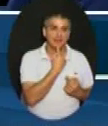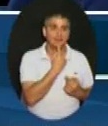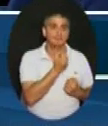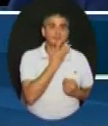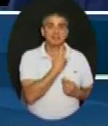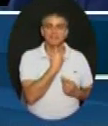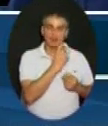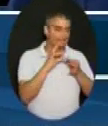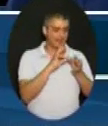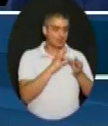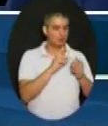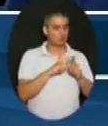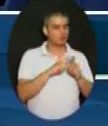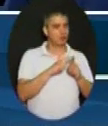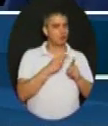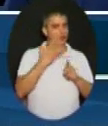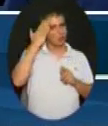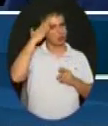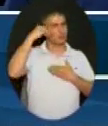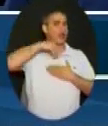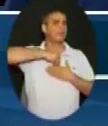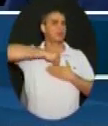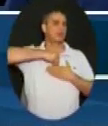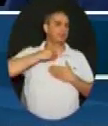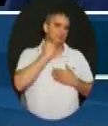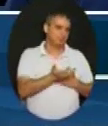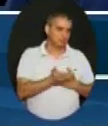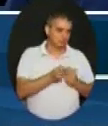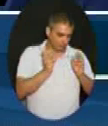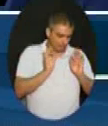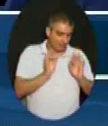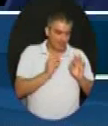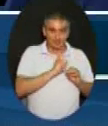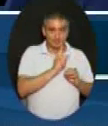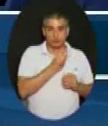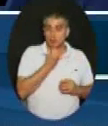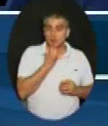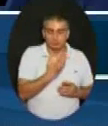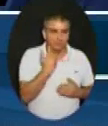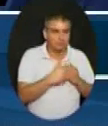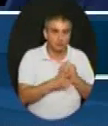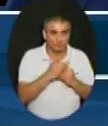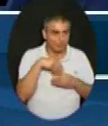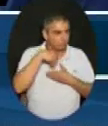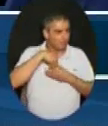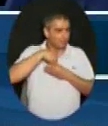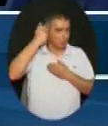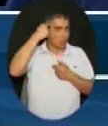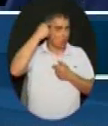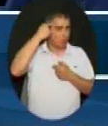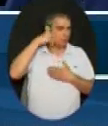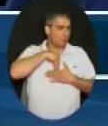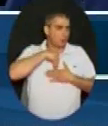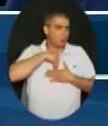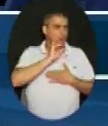היא ביטוי לאיזשהו זרם תודעה פנימי אחור, שבו באמת אותם אלה שפולטים בסוף את מה שמסתתר להם בתוך